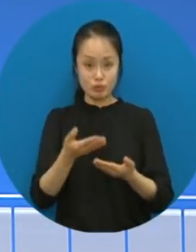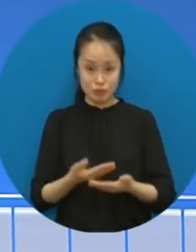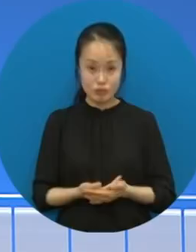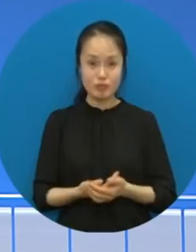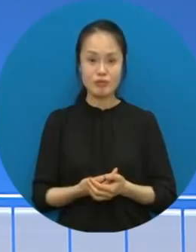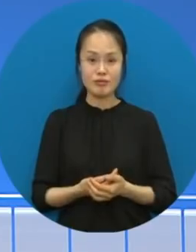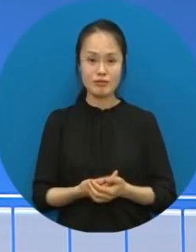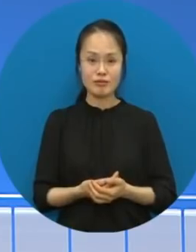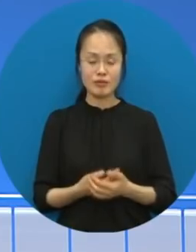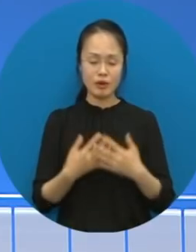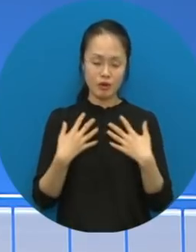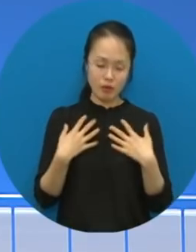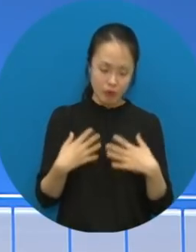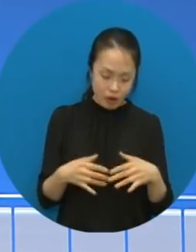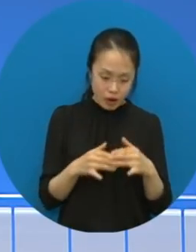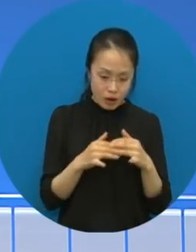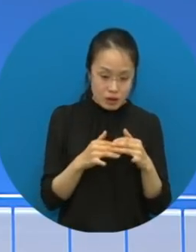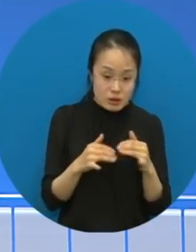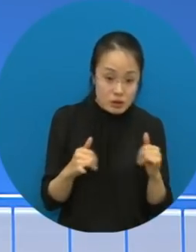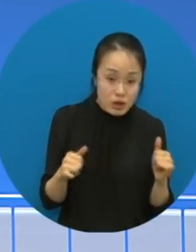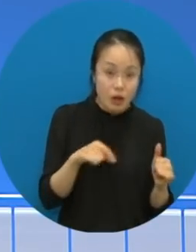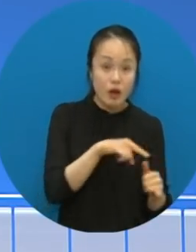아무리 연약한 자라 할지라도